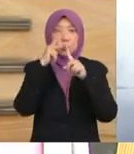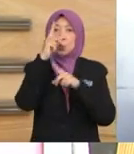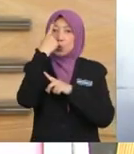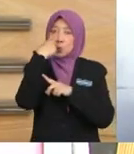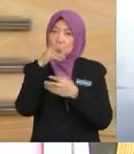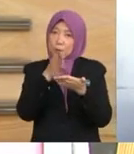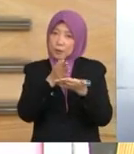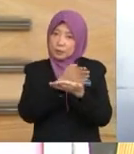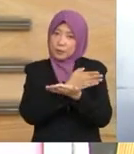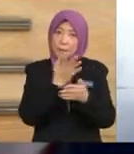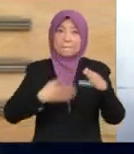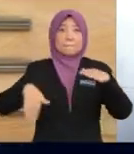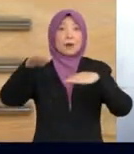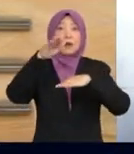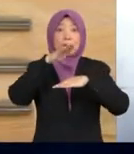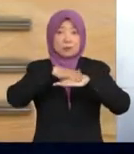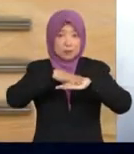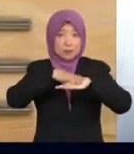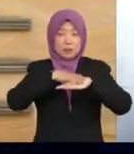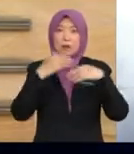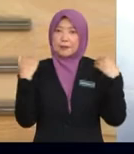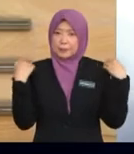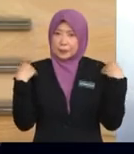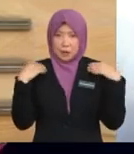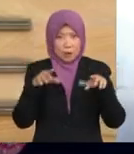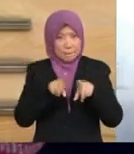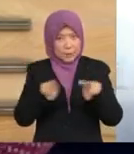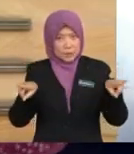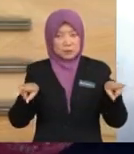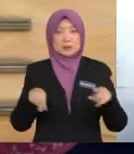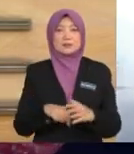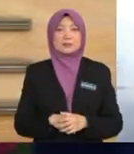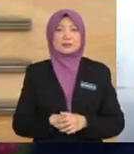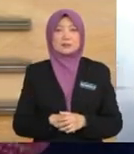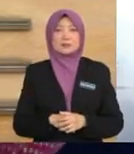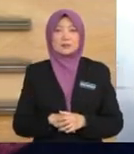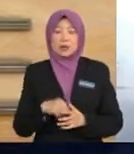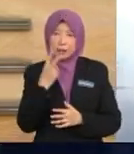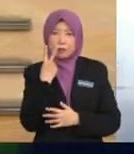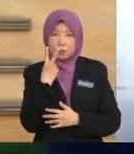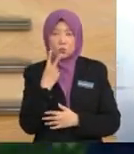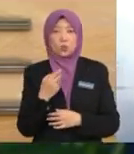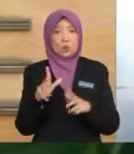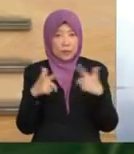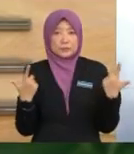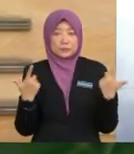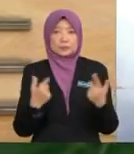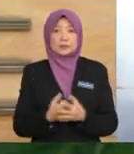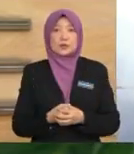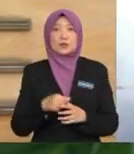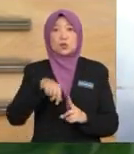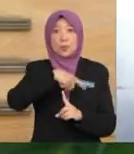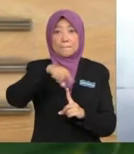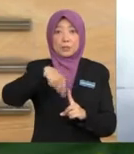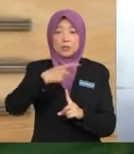meratakan bahagian atas. Sebab kita ada tengok beza. Rina tengok sini dia ada bengkok, kan? Betul. Jadi bila kita nak ratakan